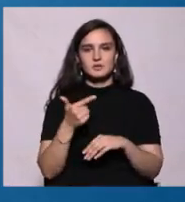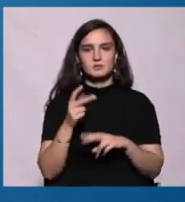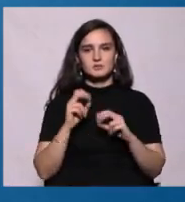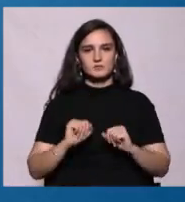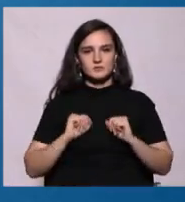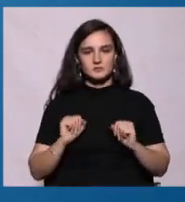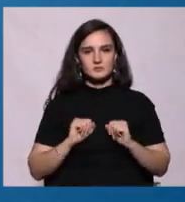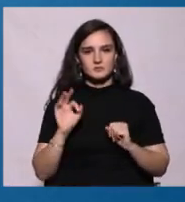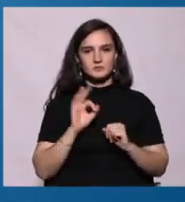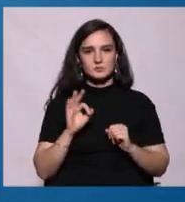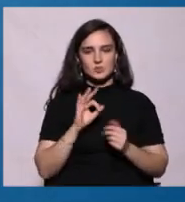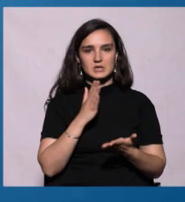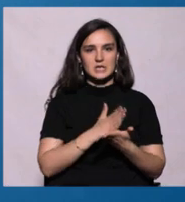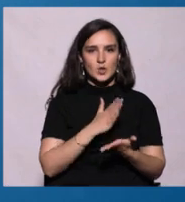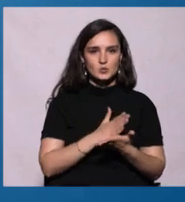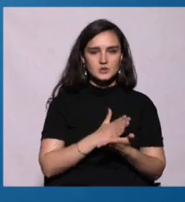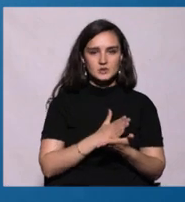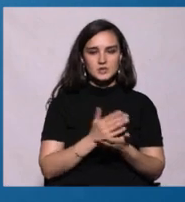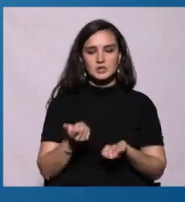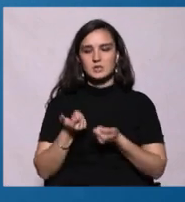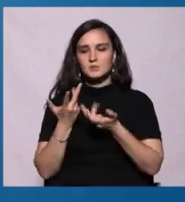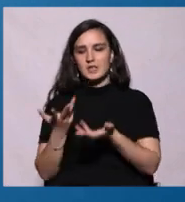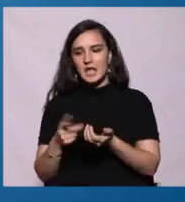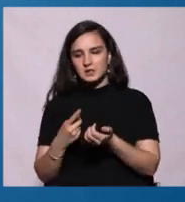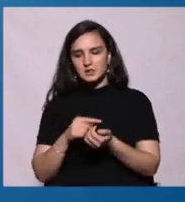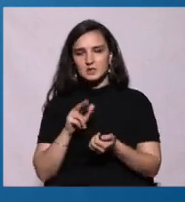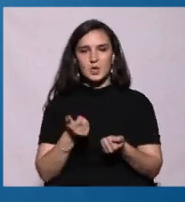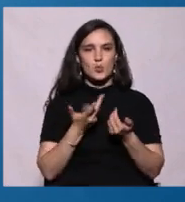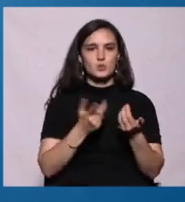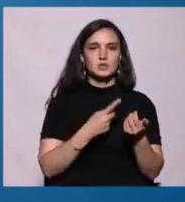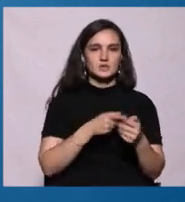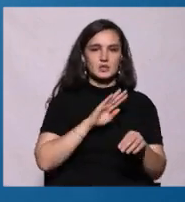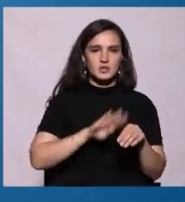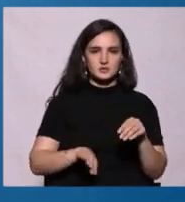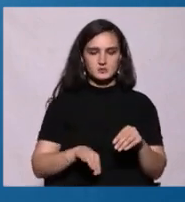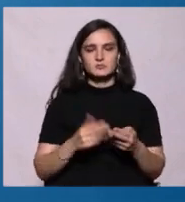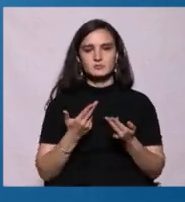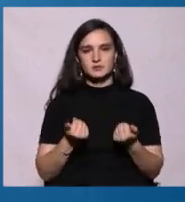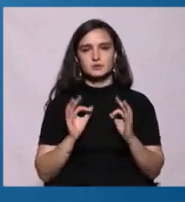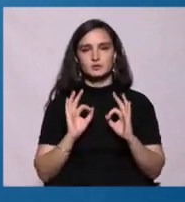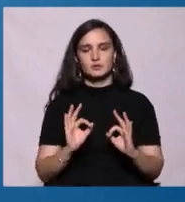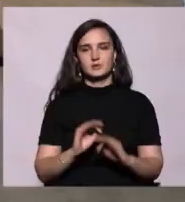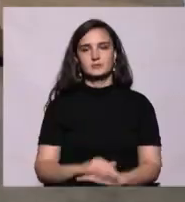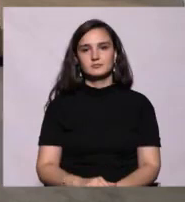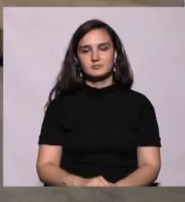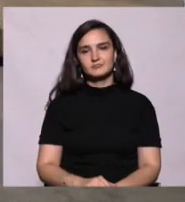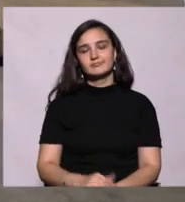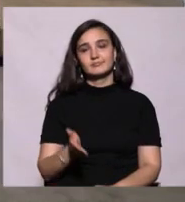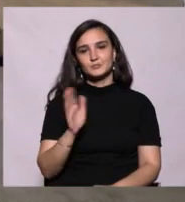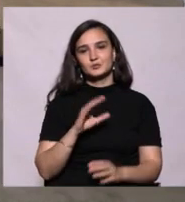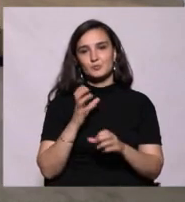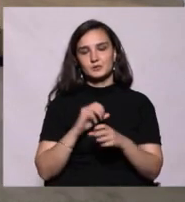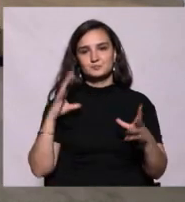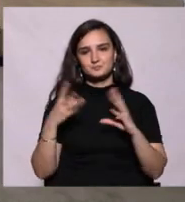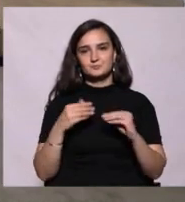exercises about nouns, countable and uncountable nouns. Very correct, Miss Sophie. მოდით მოკლედ შევაჯამოთ